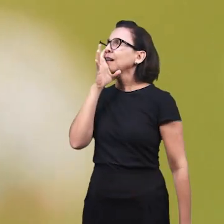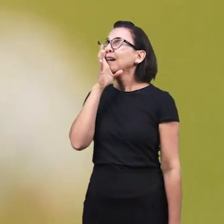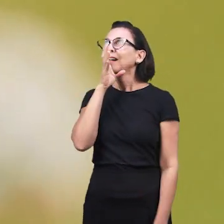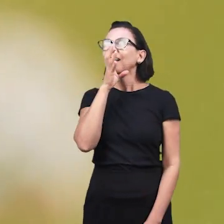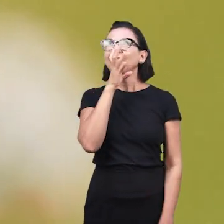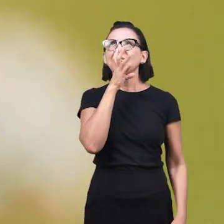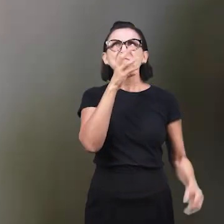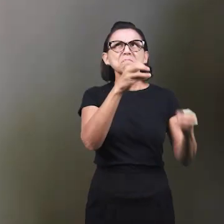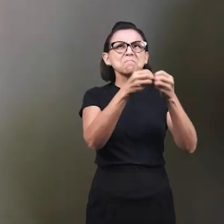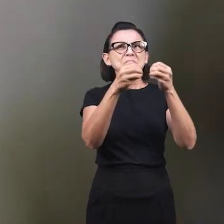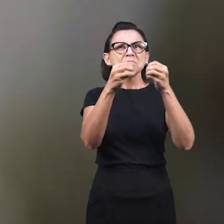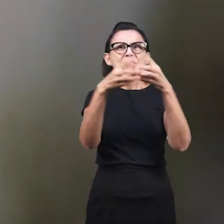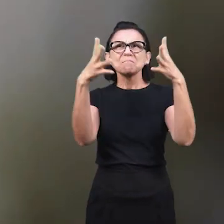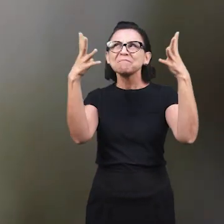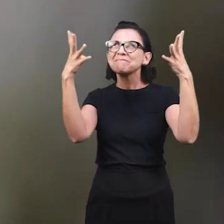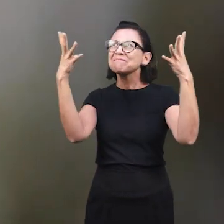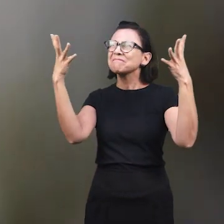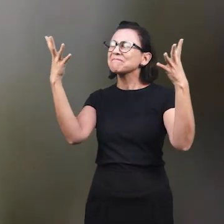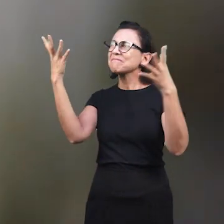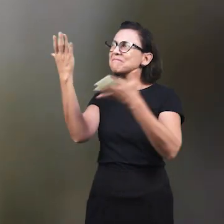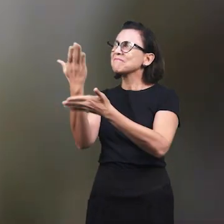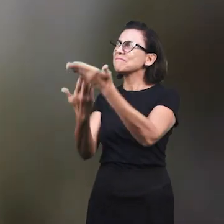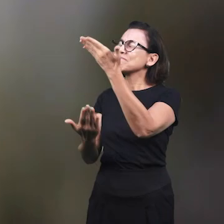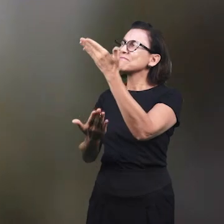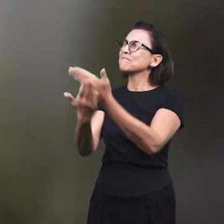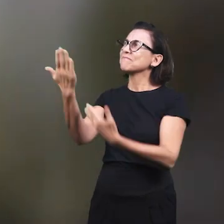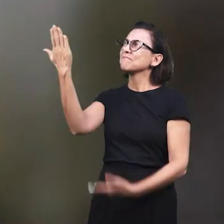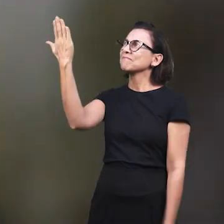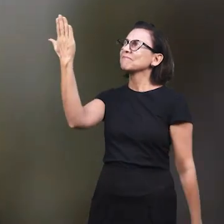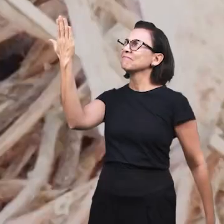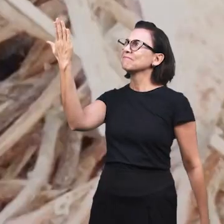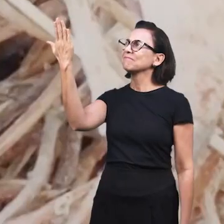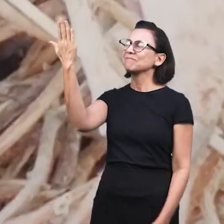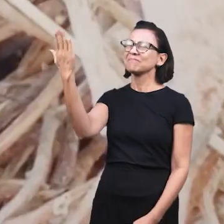созерцать чудеса, дела рук Его.